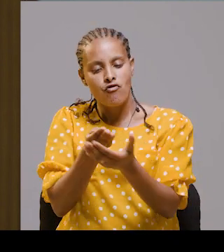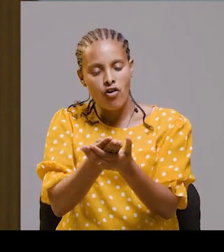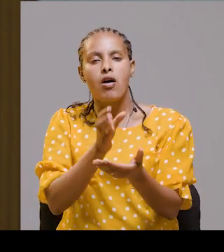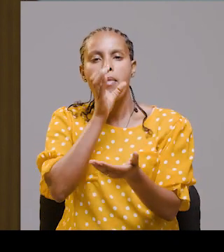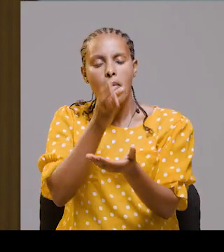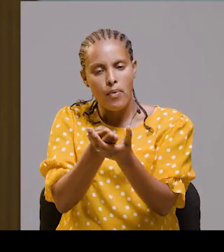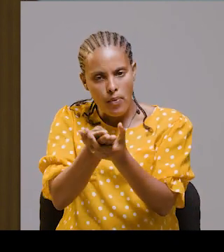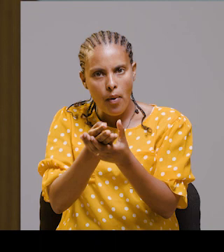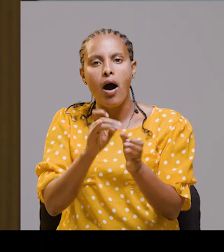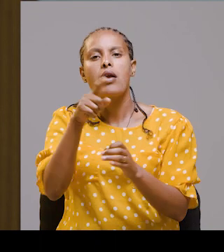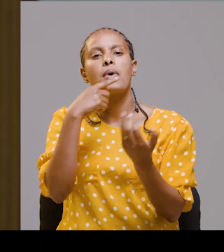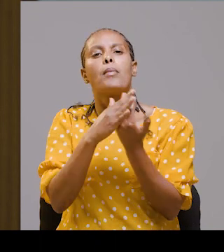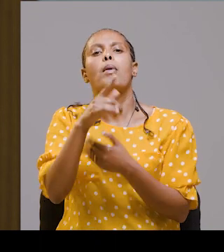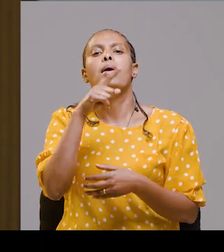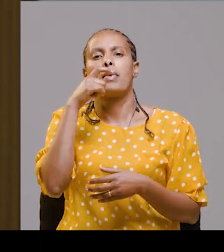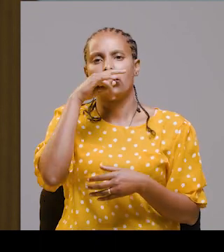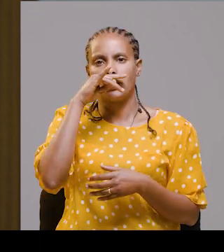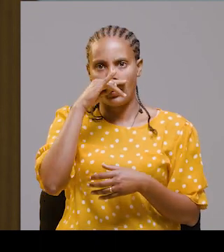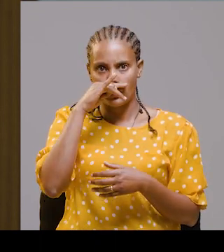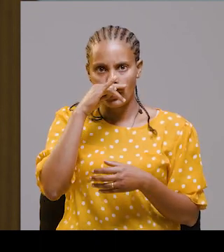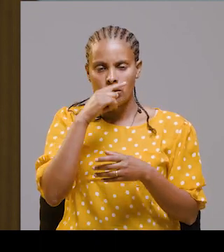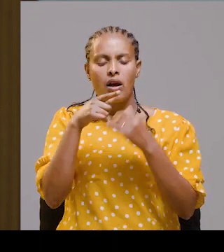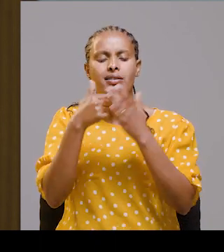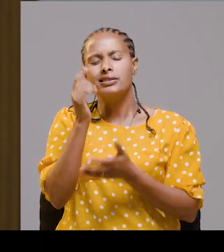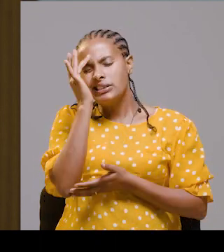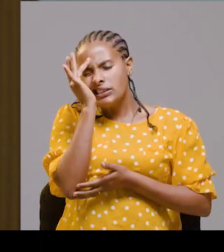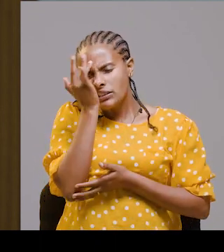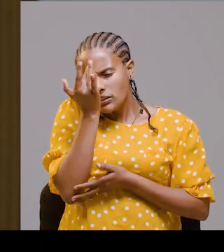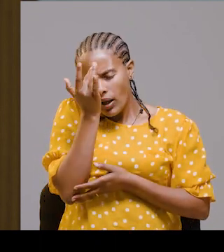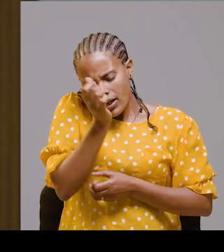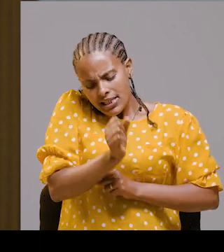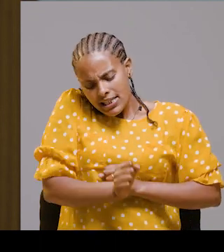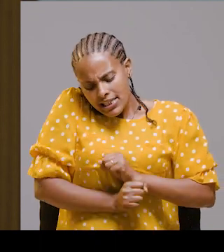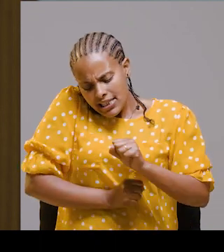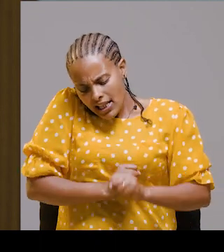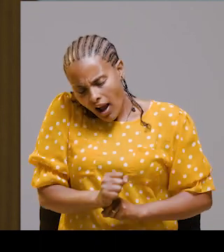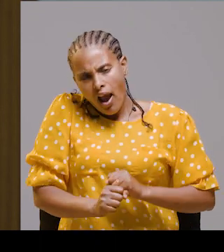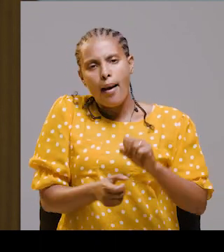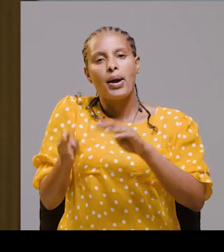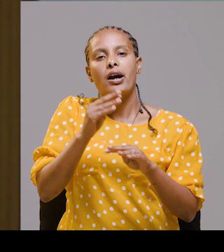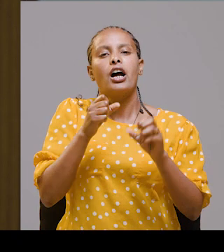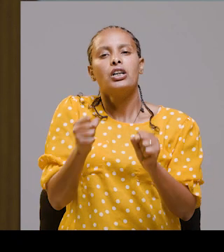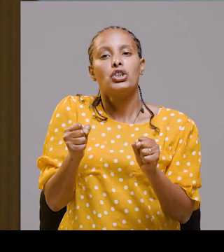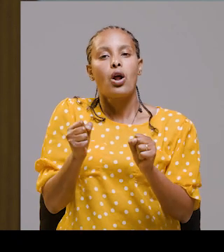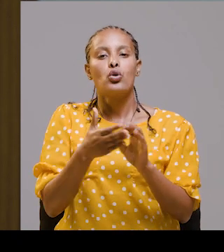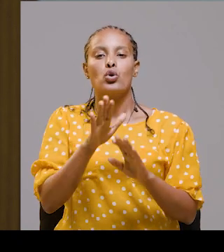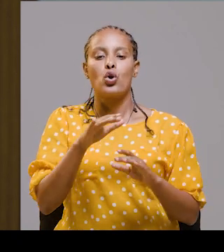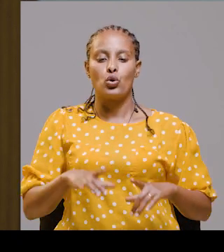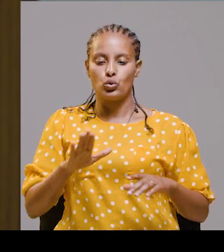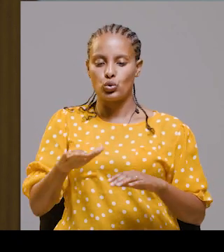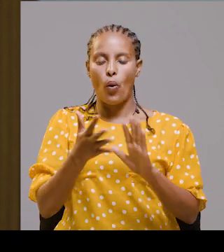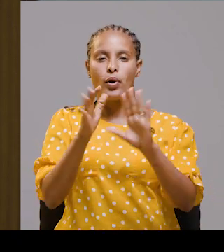አለባት። ስለዚህ ያንን ህመምና ያንን ስቃይ ችላ ለልጆቿ